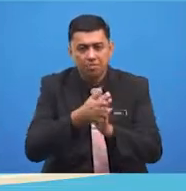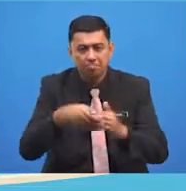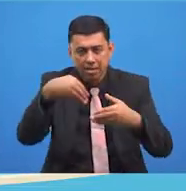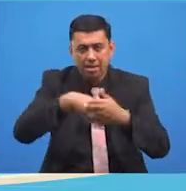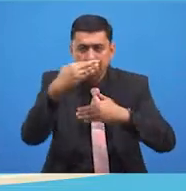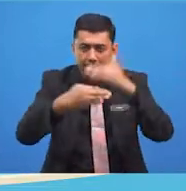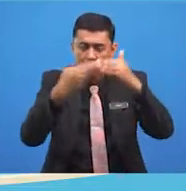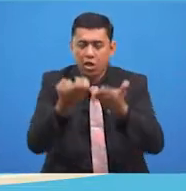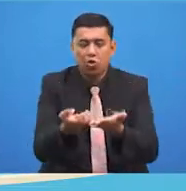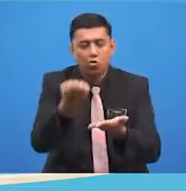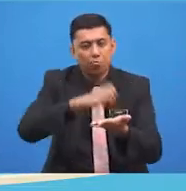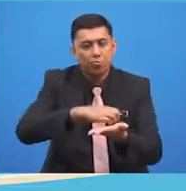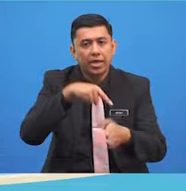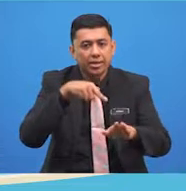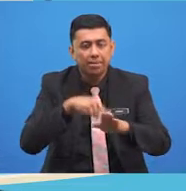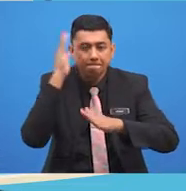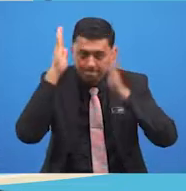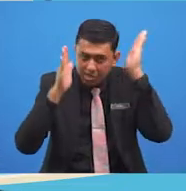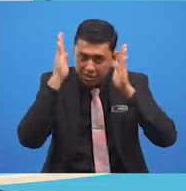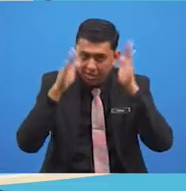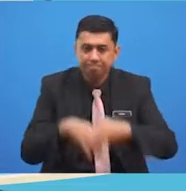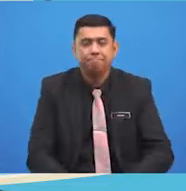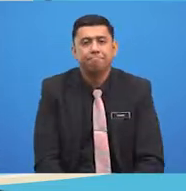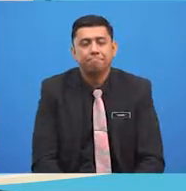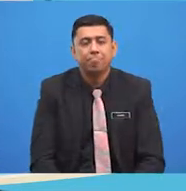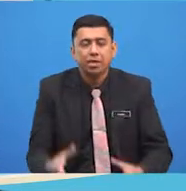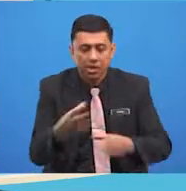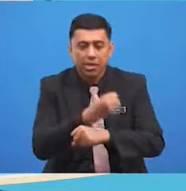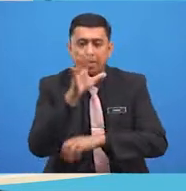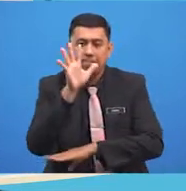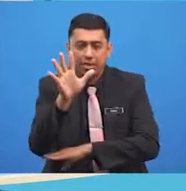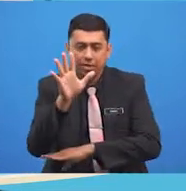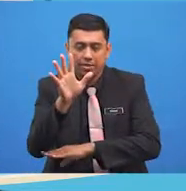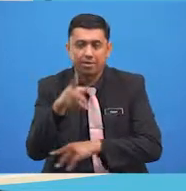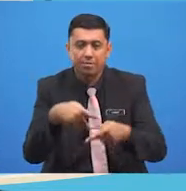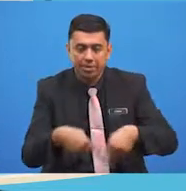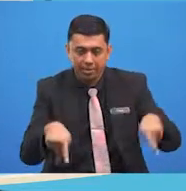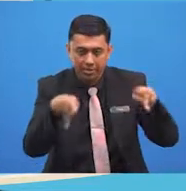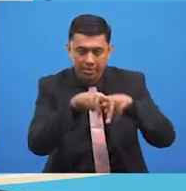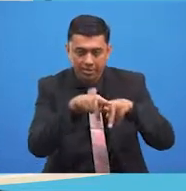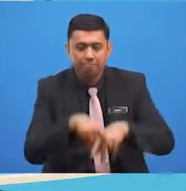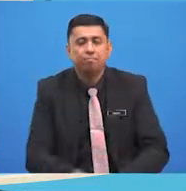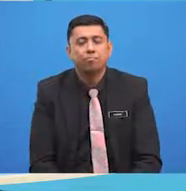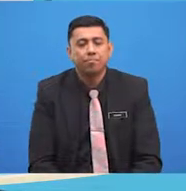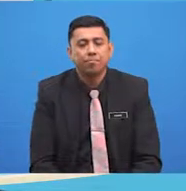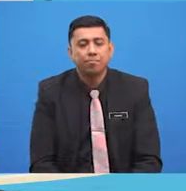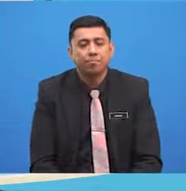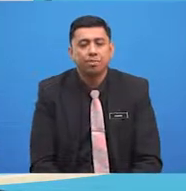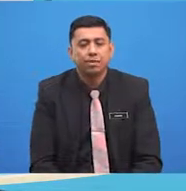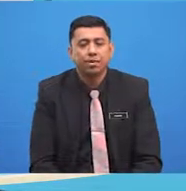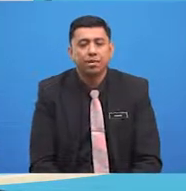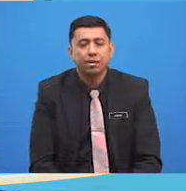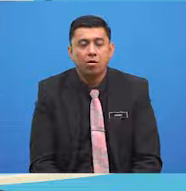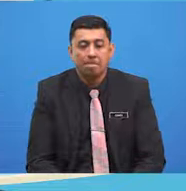pembangunan ekonomi di Malaysia. Terdapat 5 kepentingan sumber semula jadi. Ia terdiri